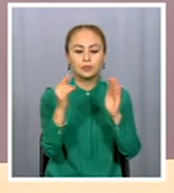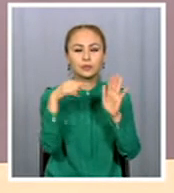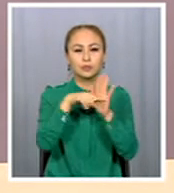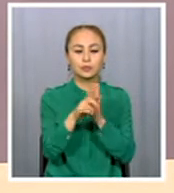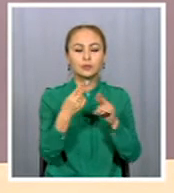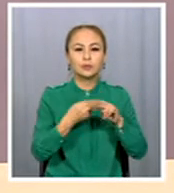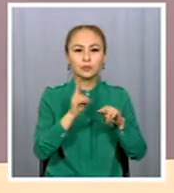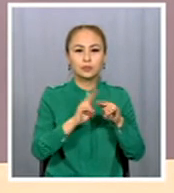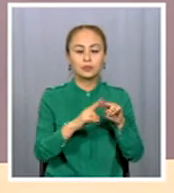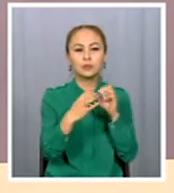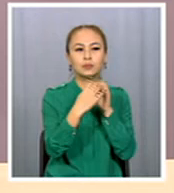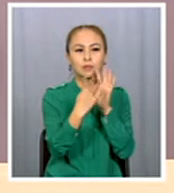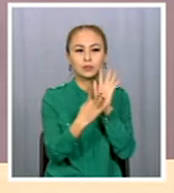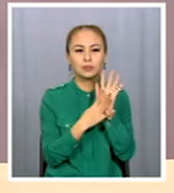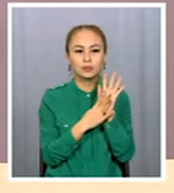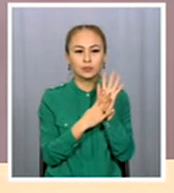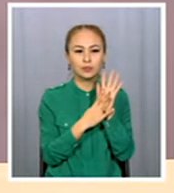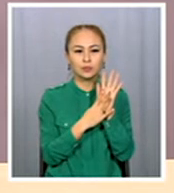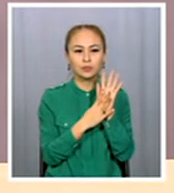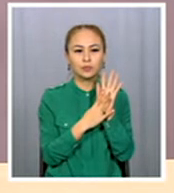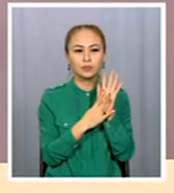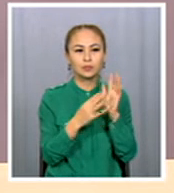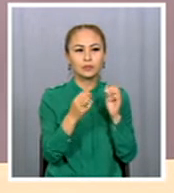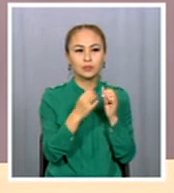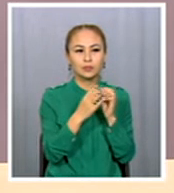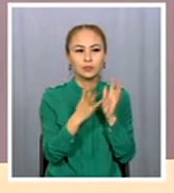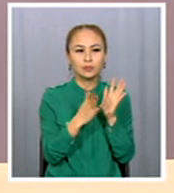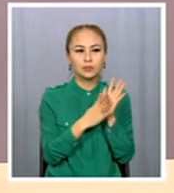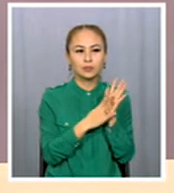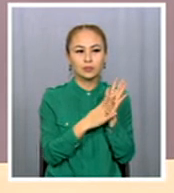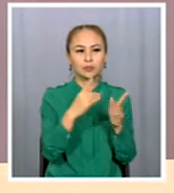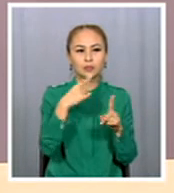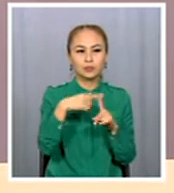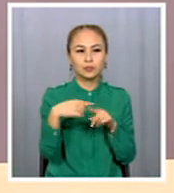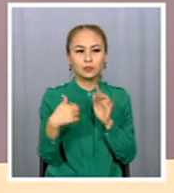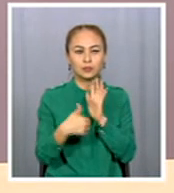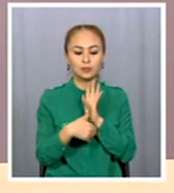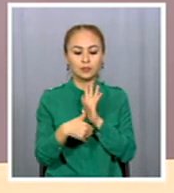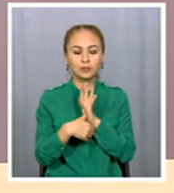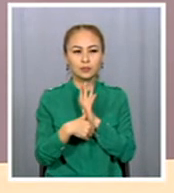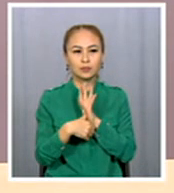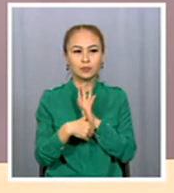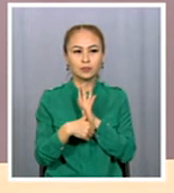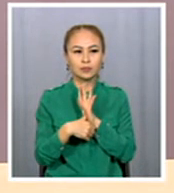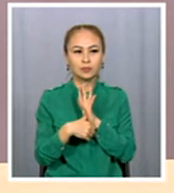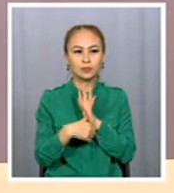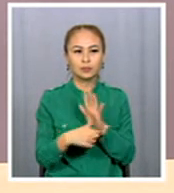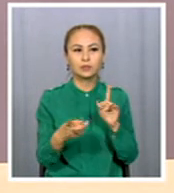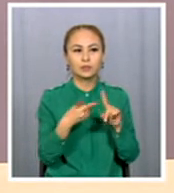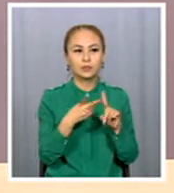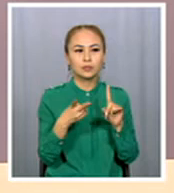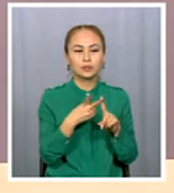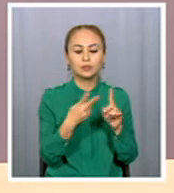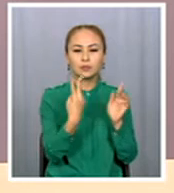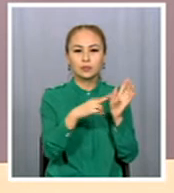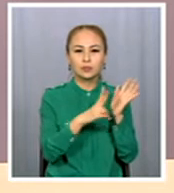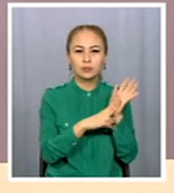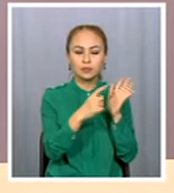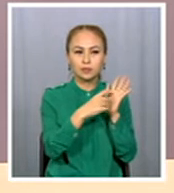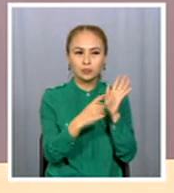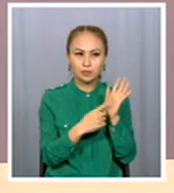болғандықтан жақшаның іші орындалады. Жақшаның ішіндегі қосу амалы, екінші бөлу